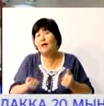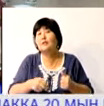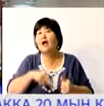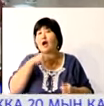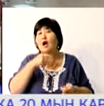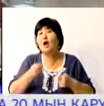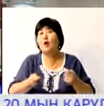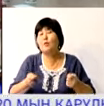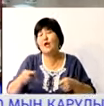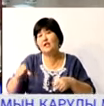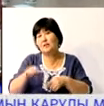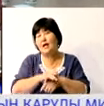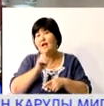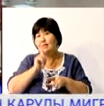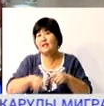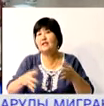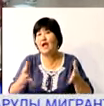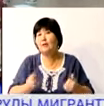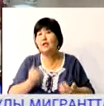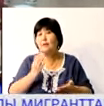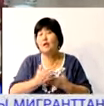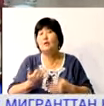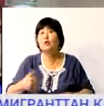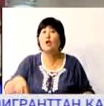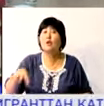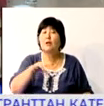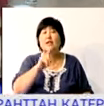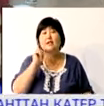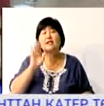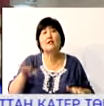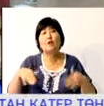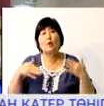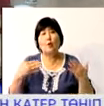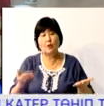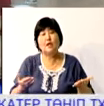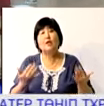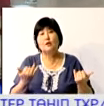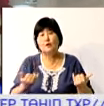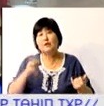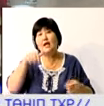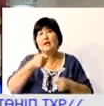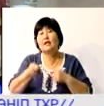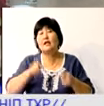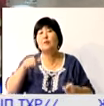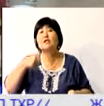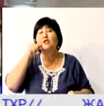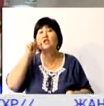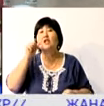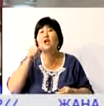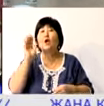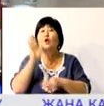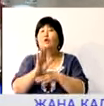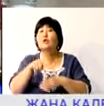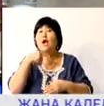мұқият оны меңгереді, тез қабылдап алады. Мұның барлығы жастардың қолында. Сондықтан елбасы да кешегі жолдауында